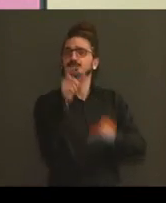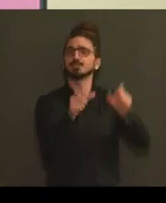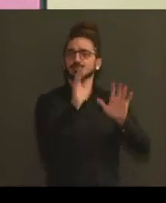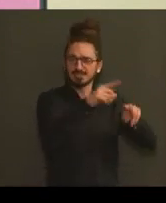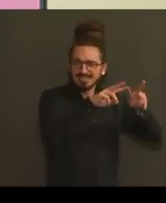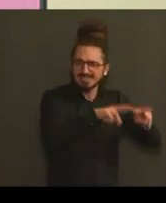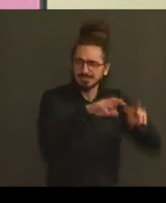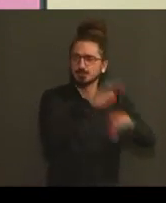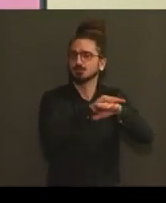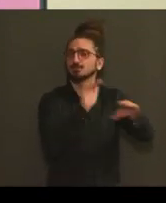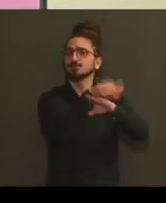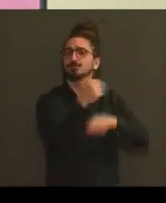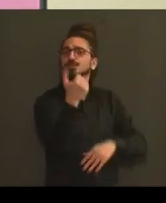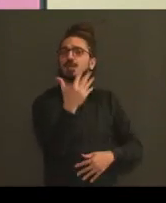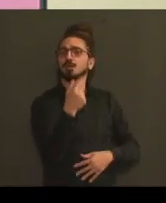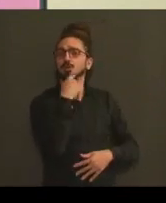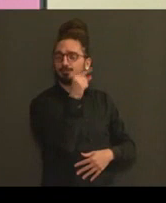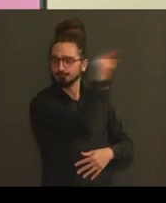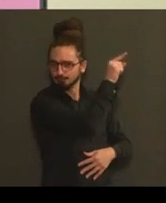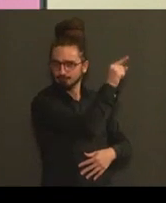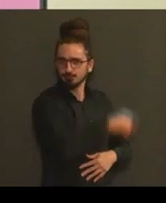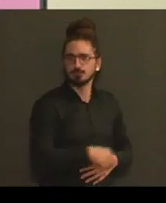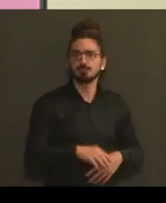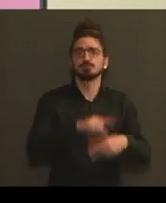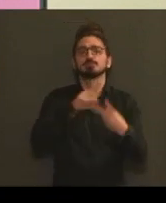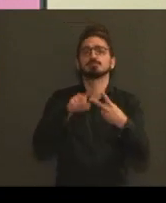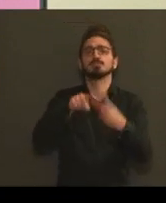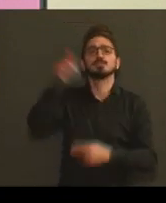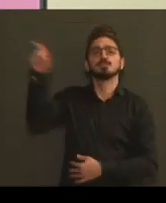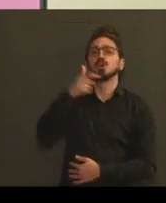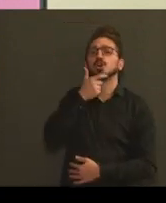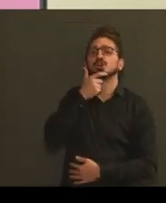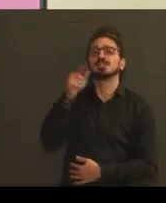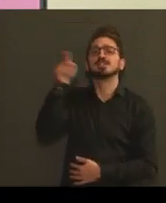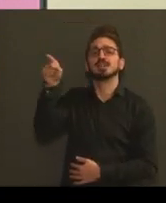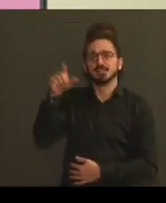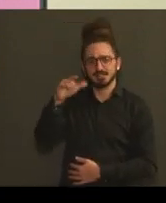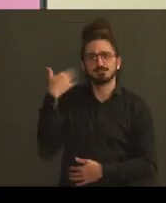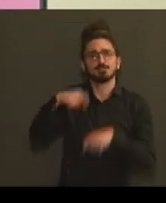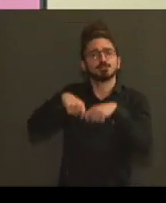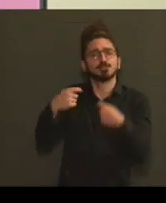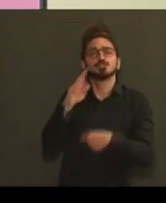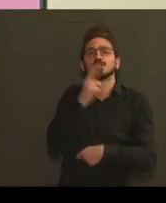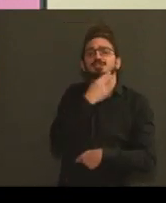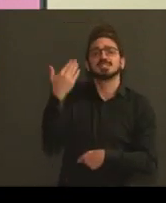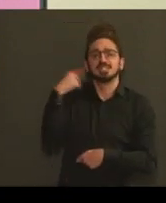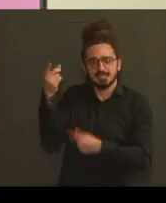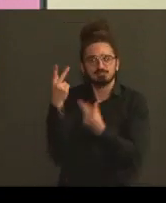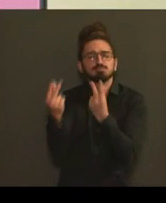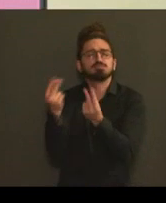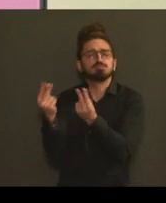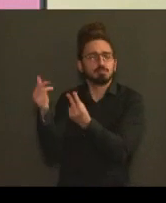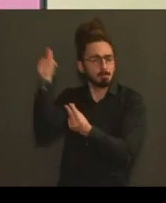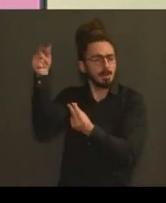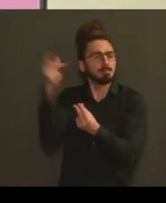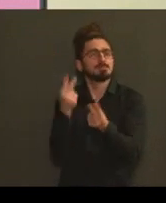des données du terrain de la vaccination en Grande-Bretagne où depuis début janvier les Anglais ont vacciné massivement y compris